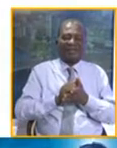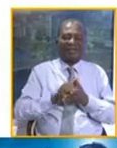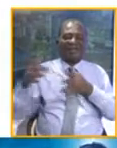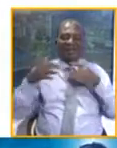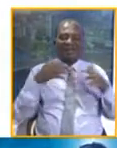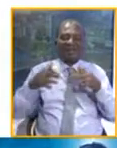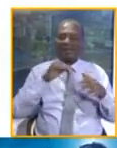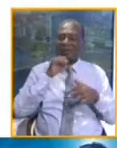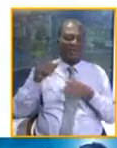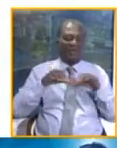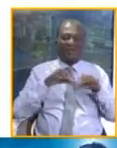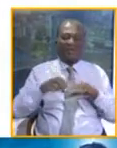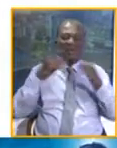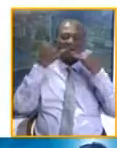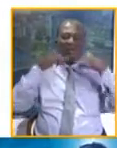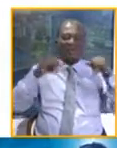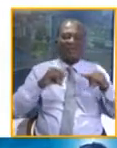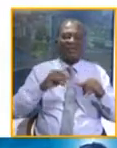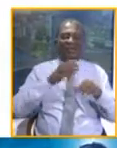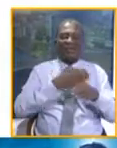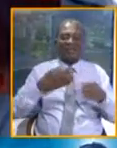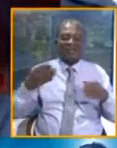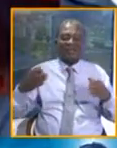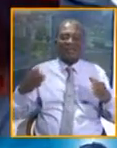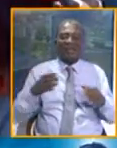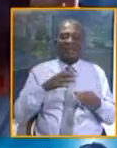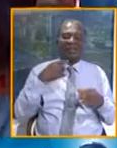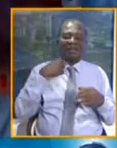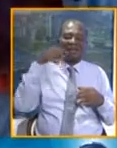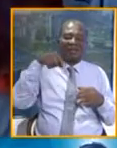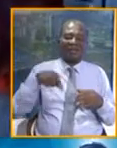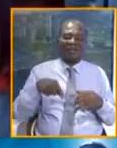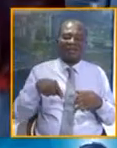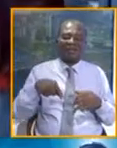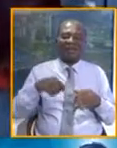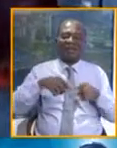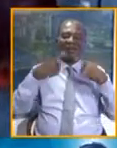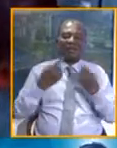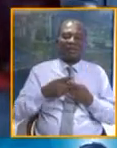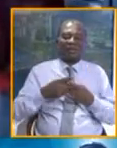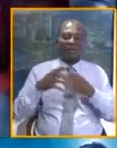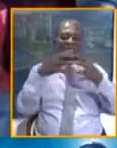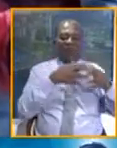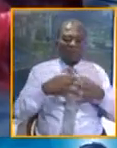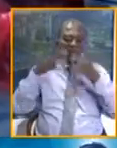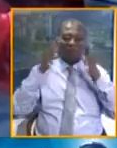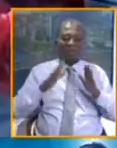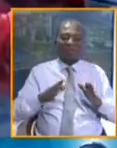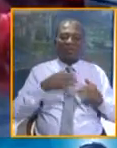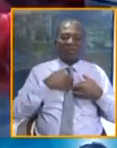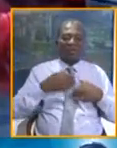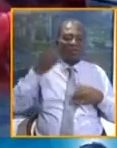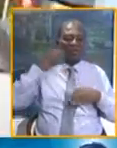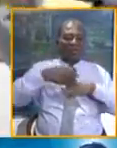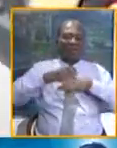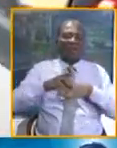sur le terrain, ce qui était d'ailleurs prévisible dès le départ. Et rappelons que les troupes américaines ont été envoyées il y a 20 ans dans